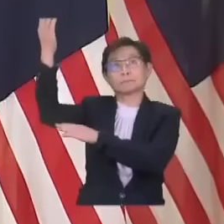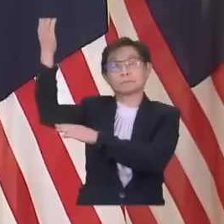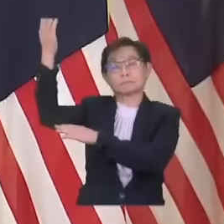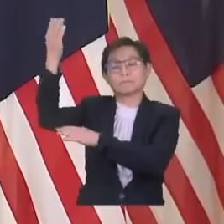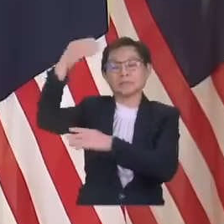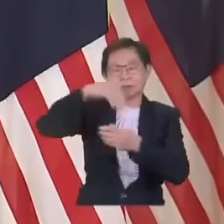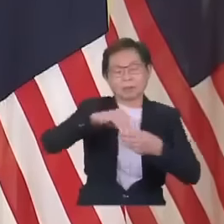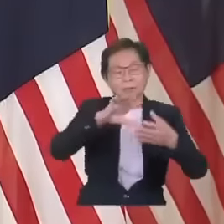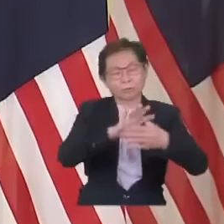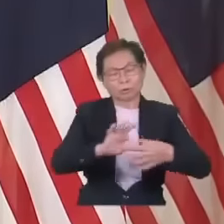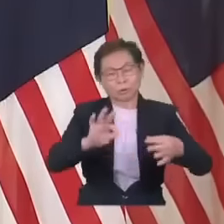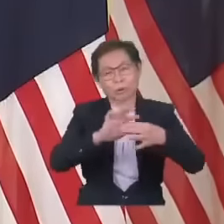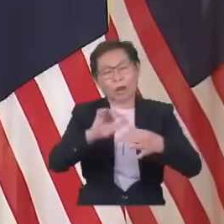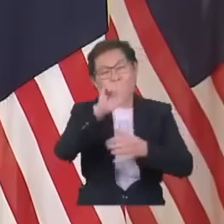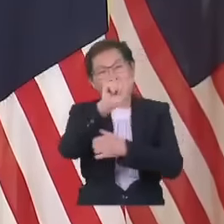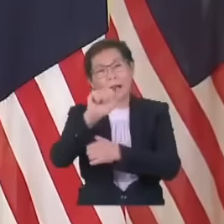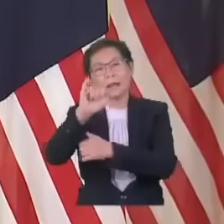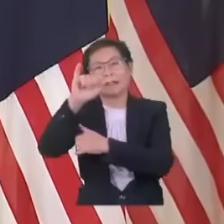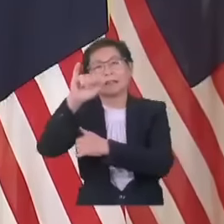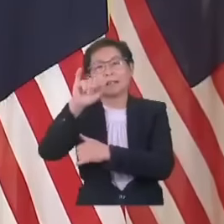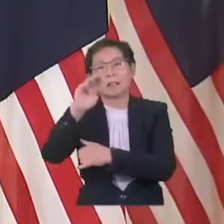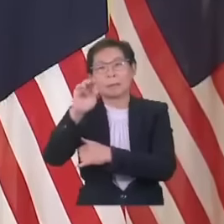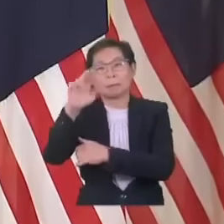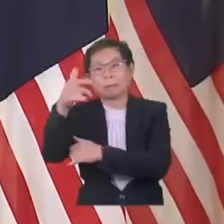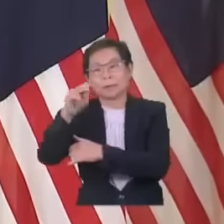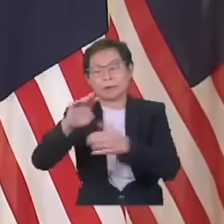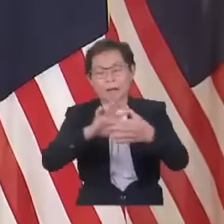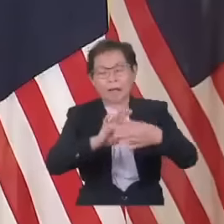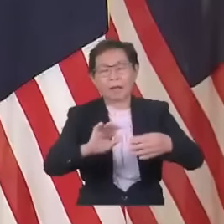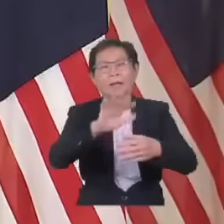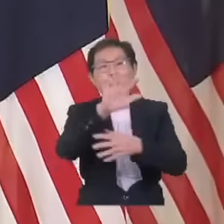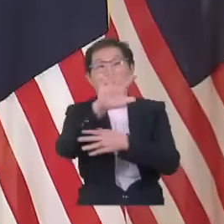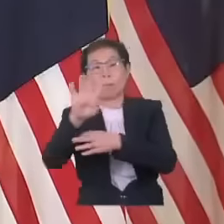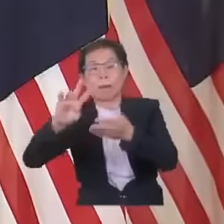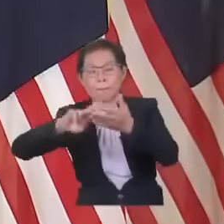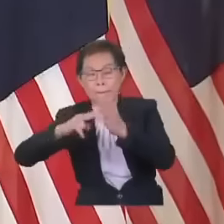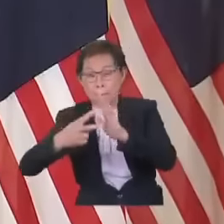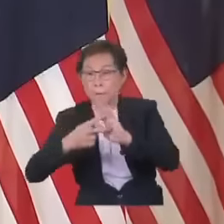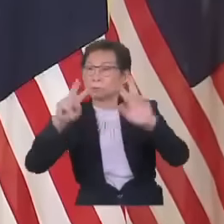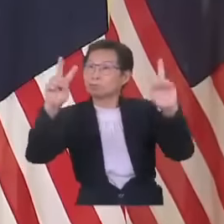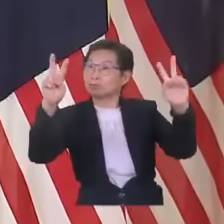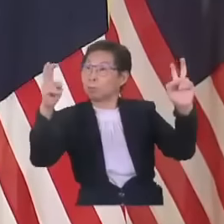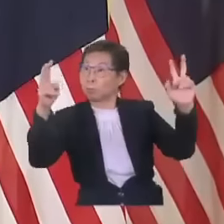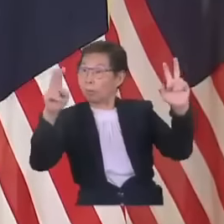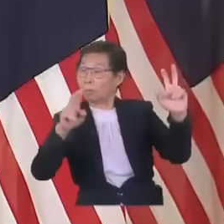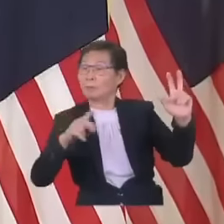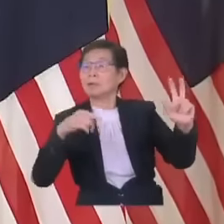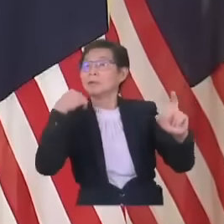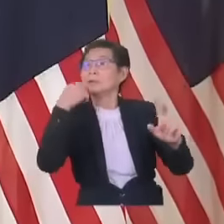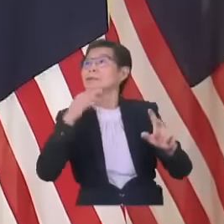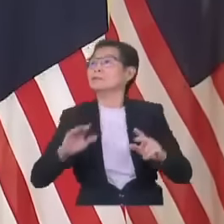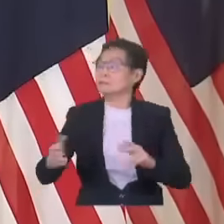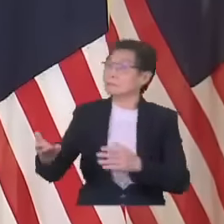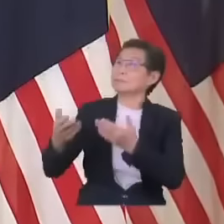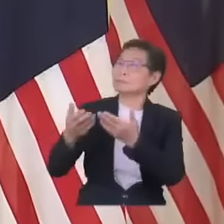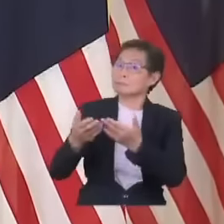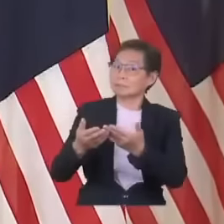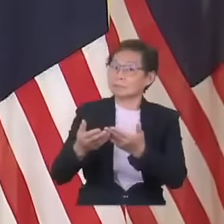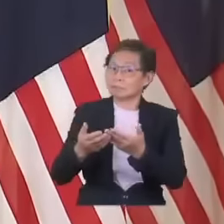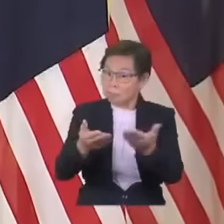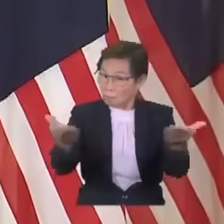surah al-imran ayat 54 yang bermaksud dan mereka merancang